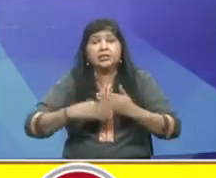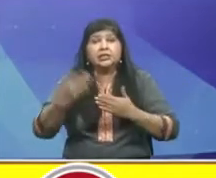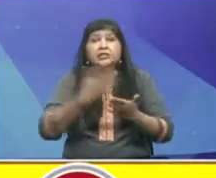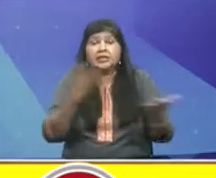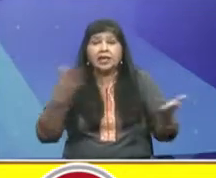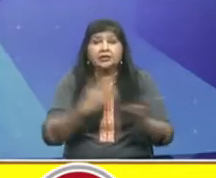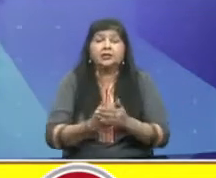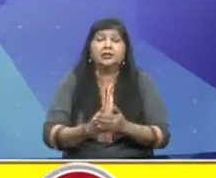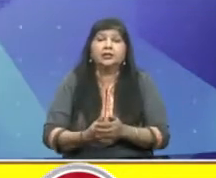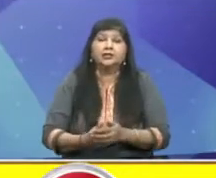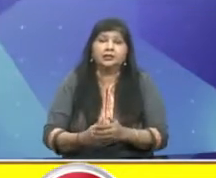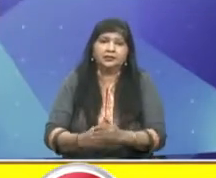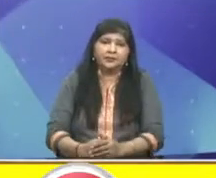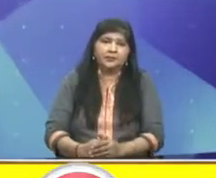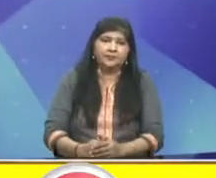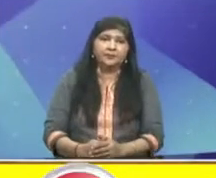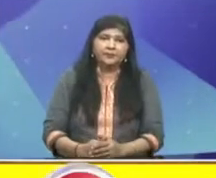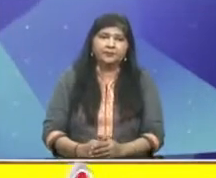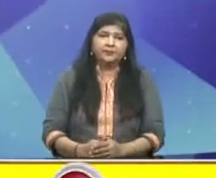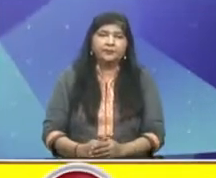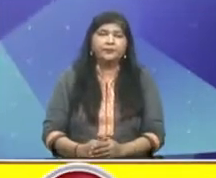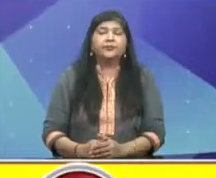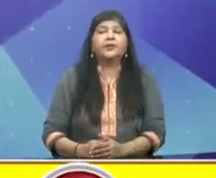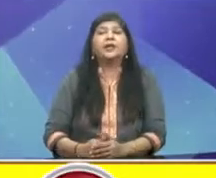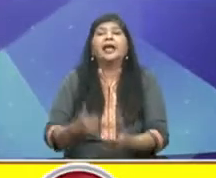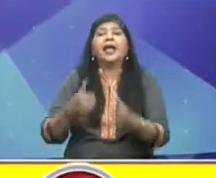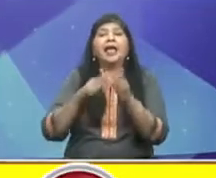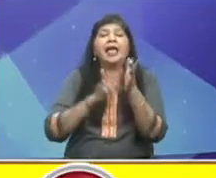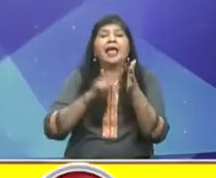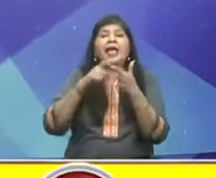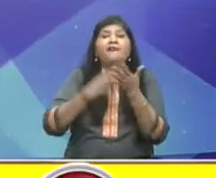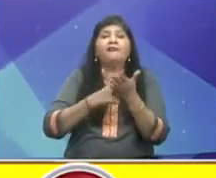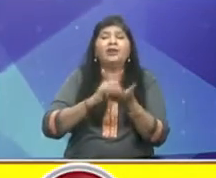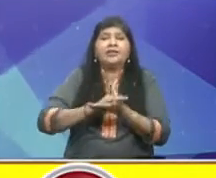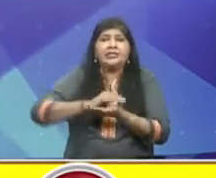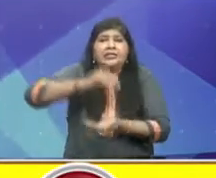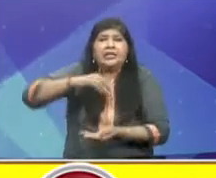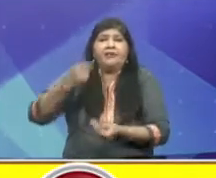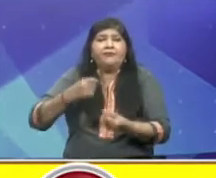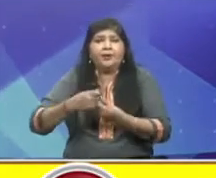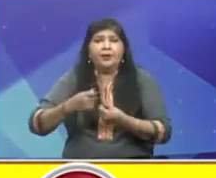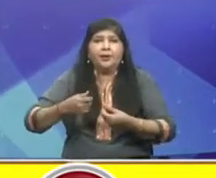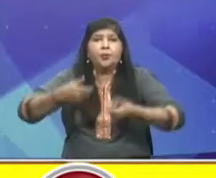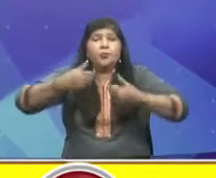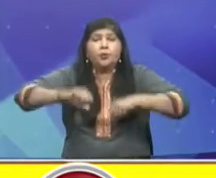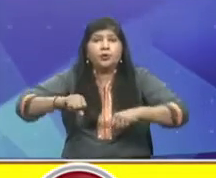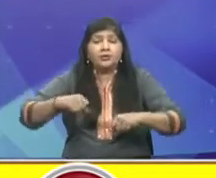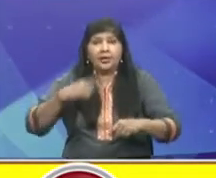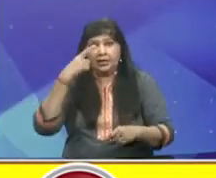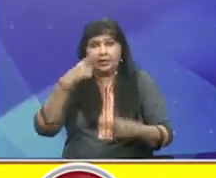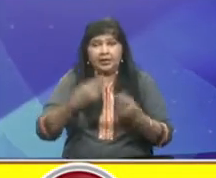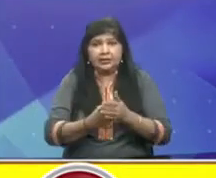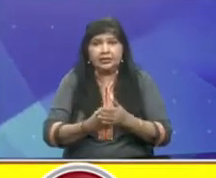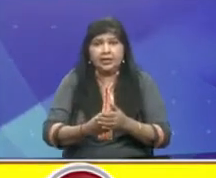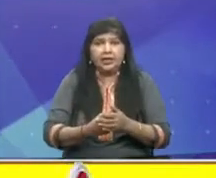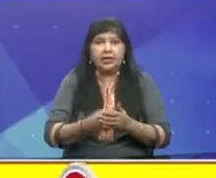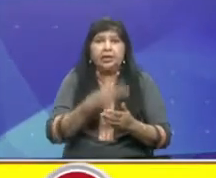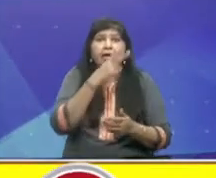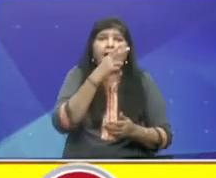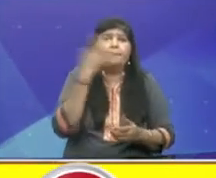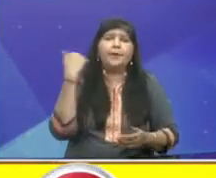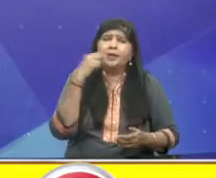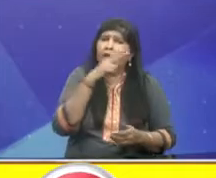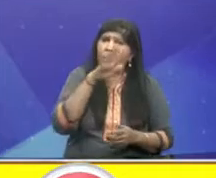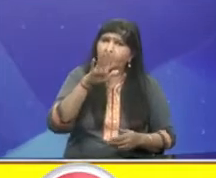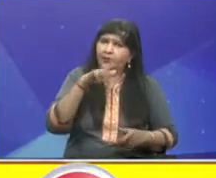करते हैं, माइलेज बढ़ाते हैं, तो एवरेज खर्च कितना बचता होगा? सर, मोटरसाइकिल पे हम लोगों ने टेस्ट किया, उसका माइलेज होता